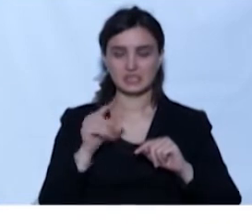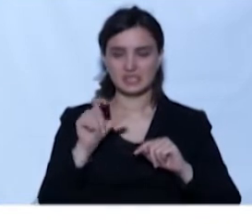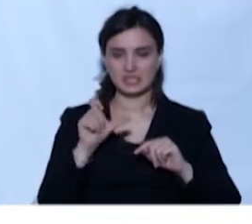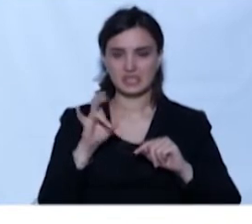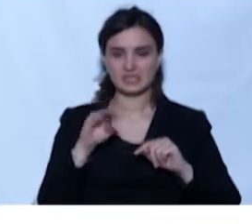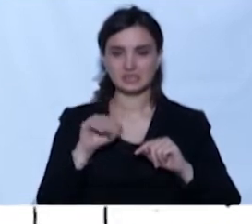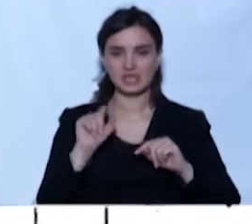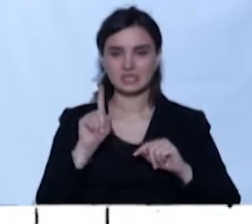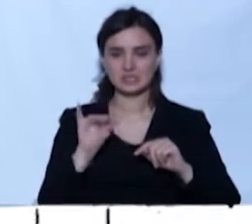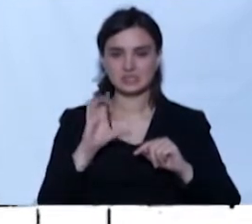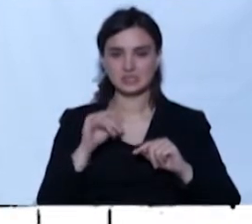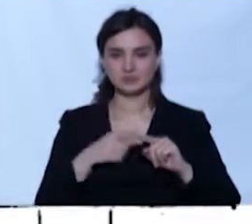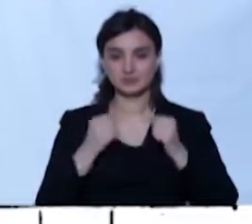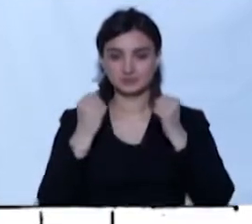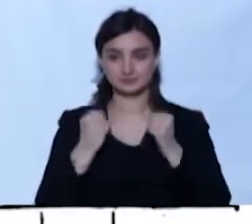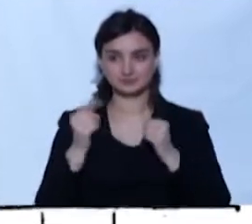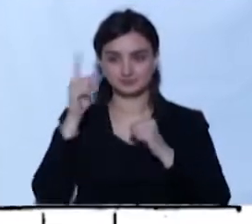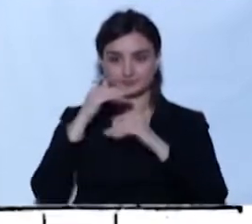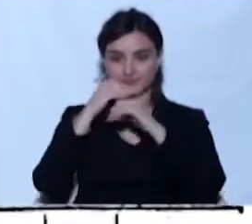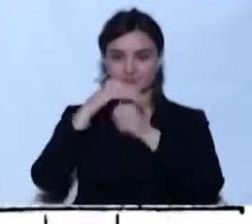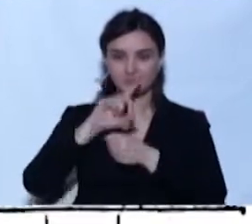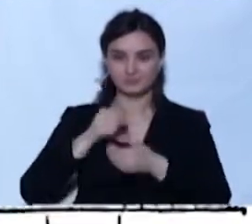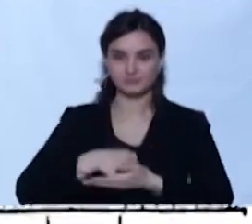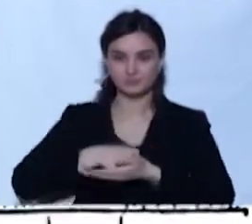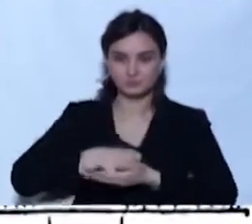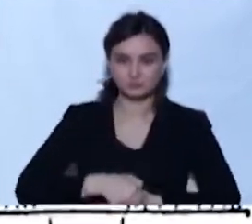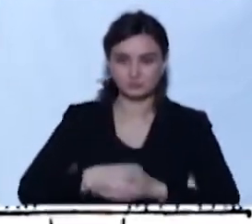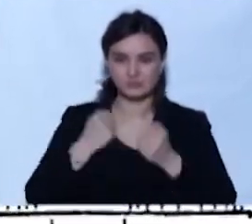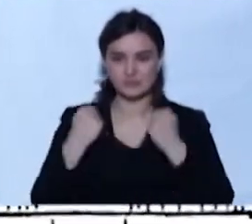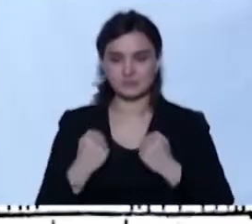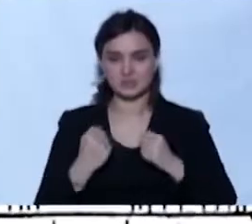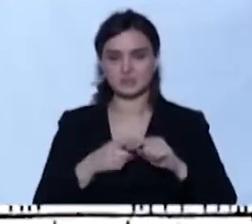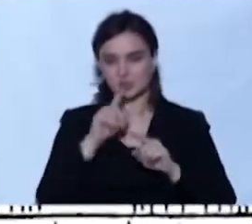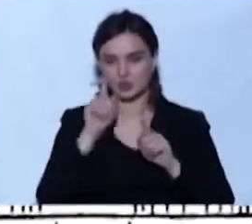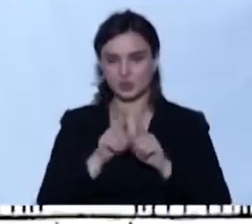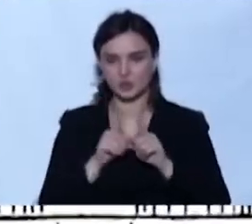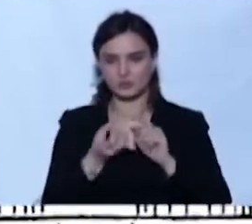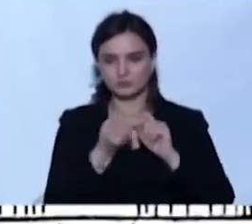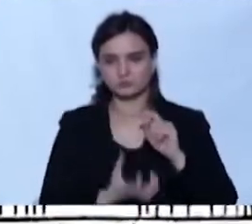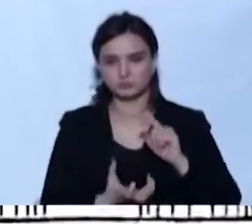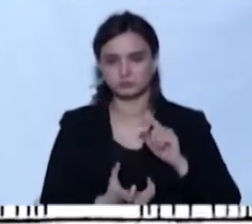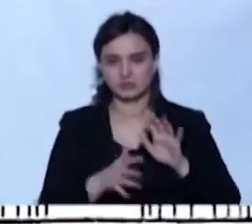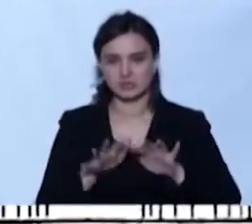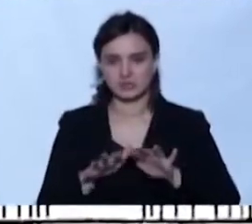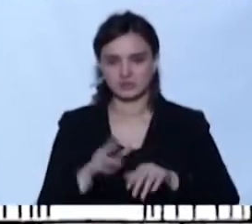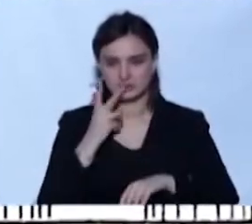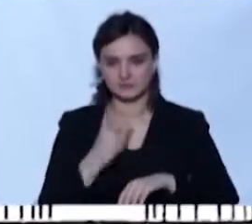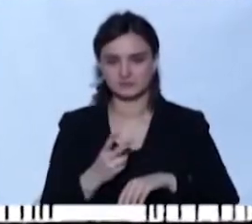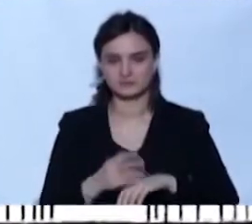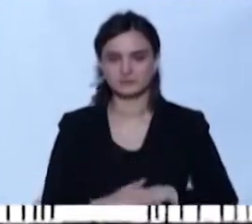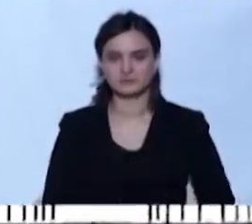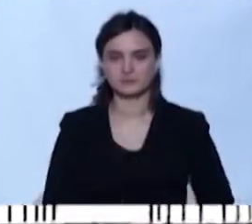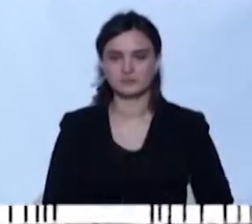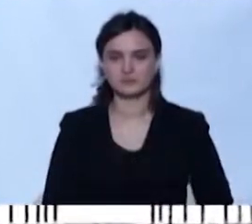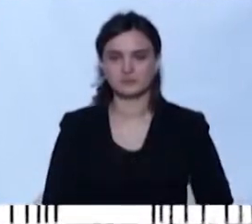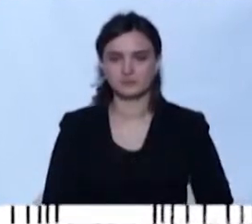სიმძიმე, რომელიც ზემოდან აწყვება, თითქოს აი აქ გამობერავს აი ამ ნაწილში 1/3-ში ამ სვეტს და